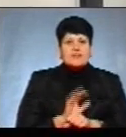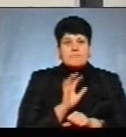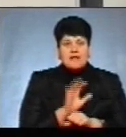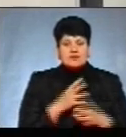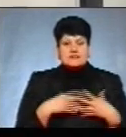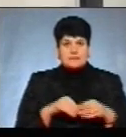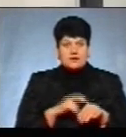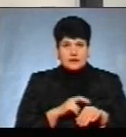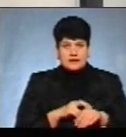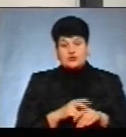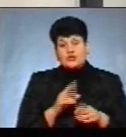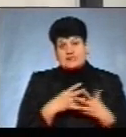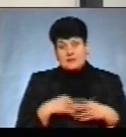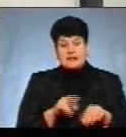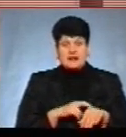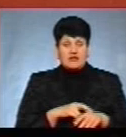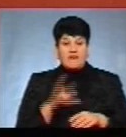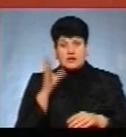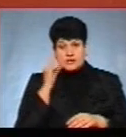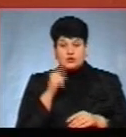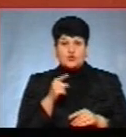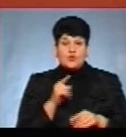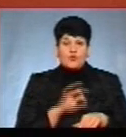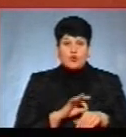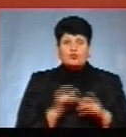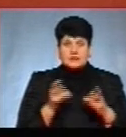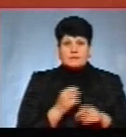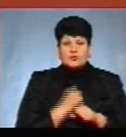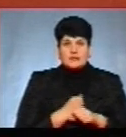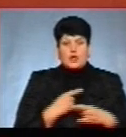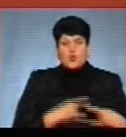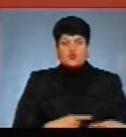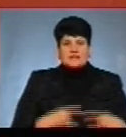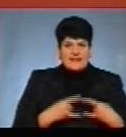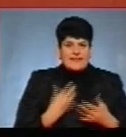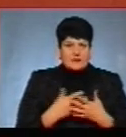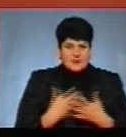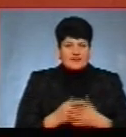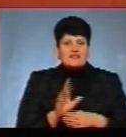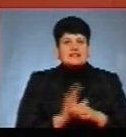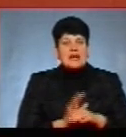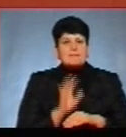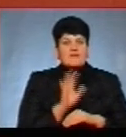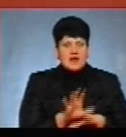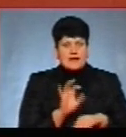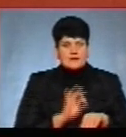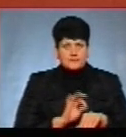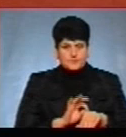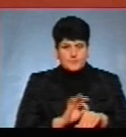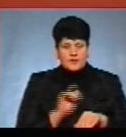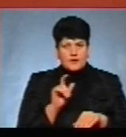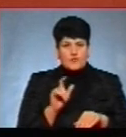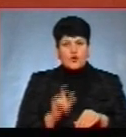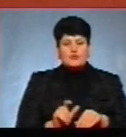по направленню сімейного лікаря, якщо сімейний лікар буде вважати, що хворому потрібно провести додаткове обстеження, це УЗД, наприклад, діагностику, він направляє